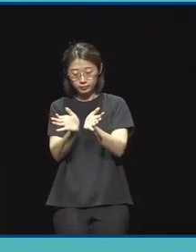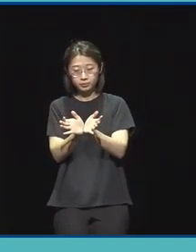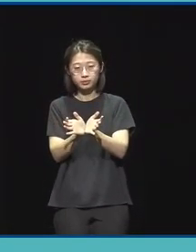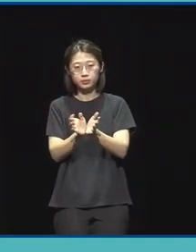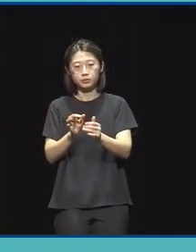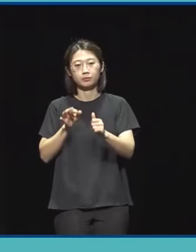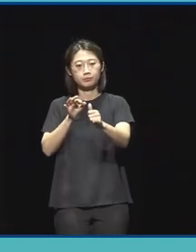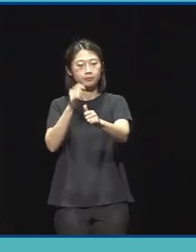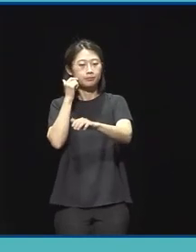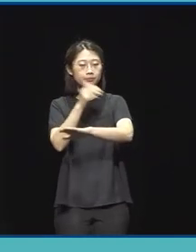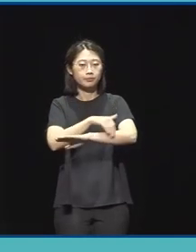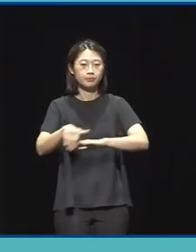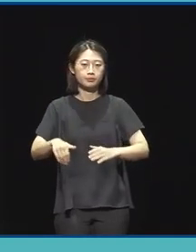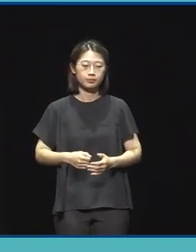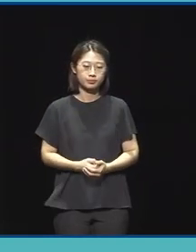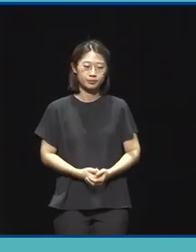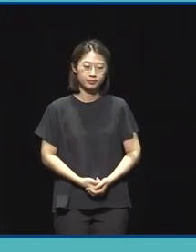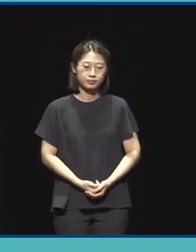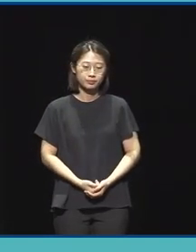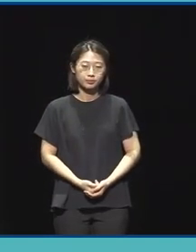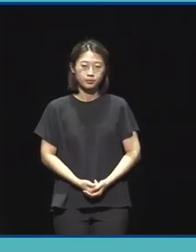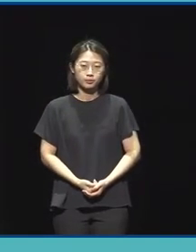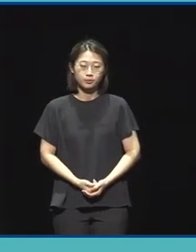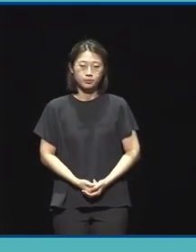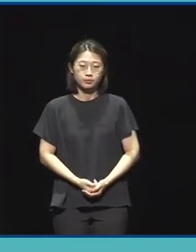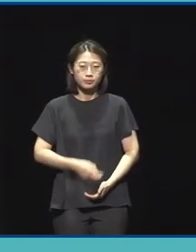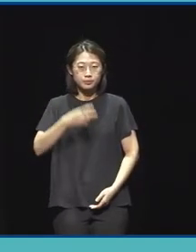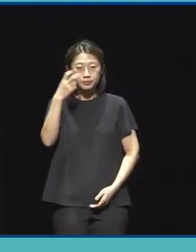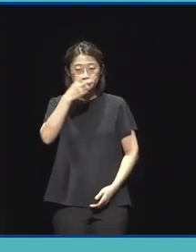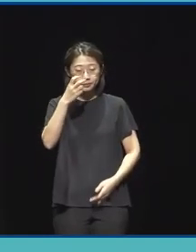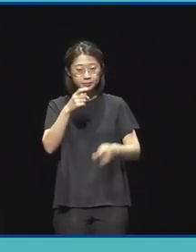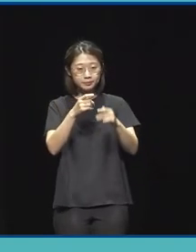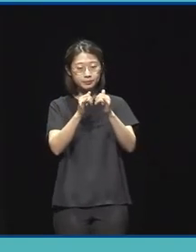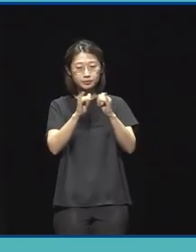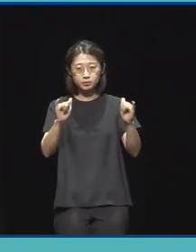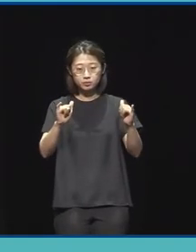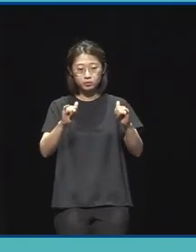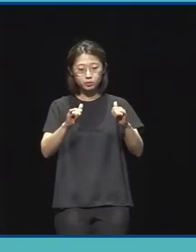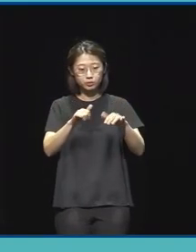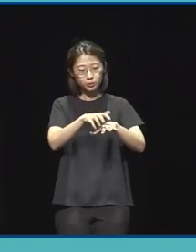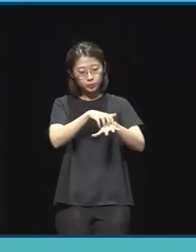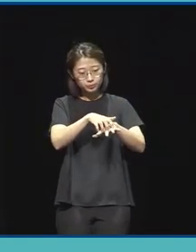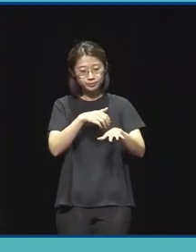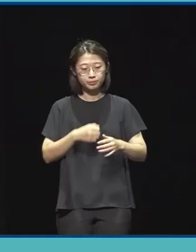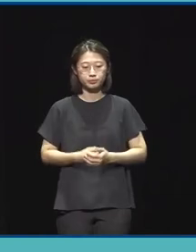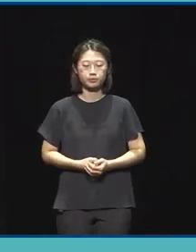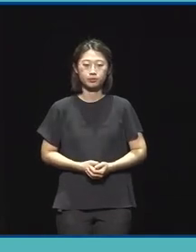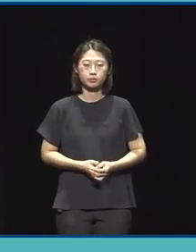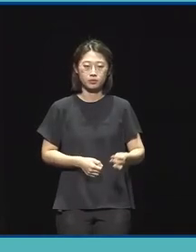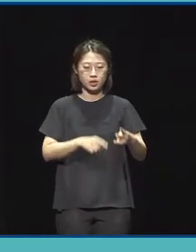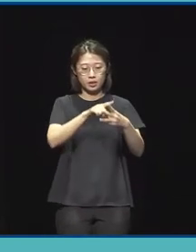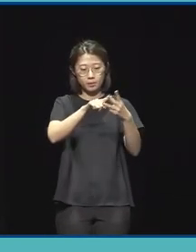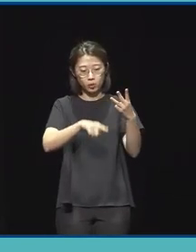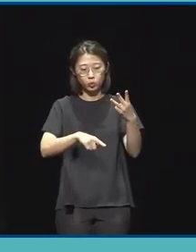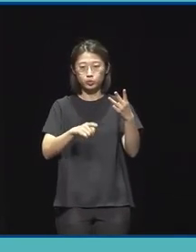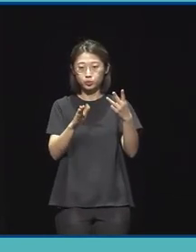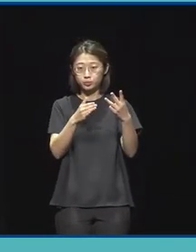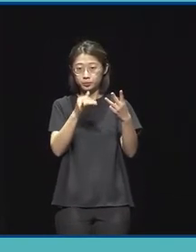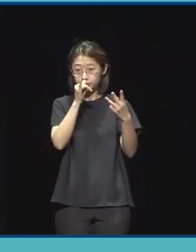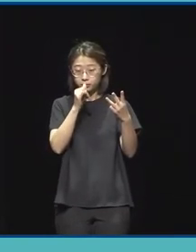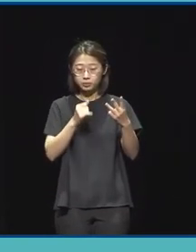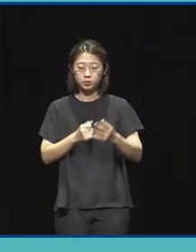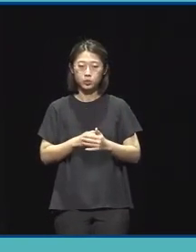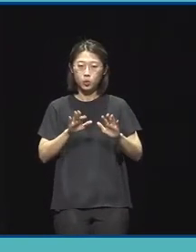예정입니다 심의원 구성입니다 나와 있는 분과 3대 분과별로 저희가 구성한 부분들은 올해와